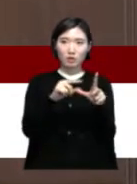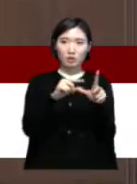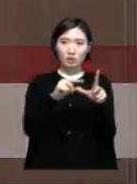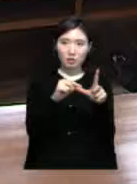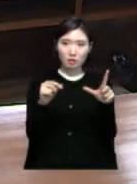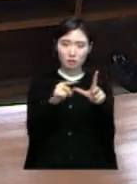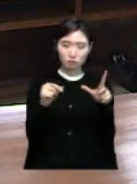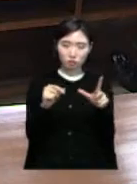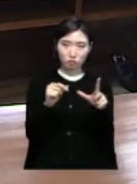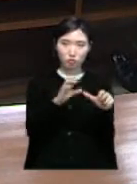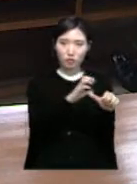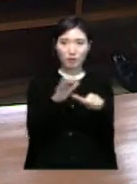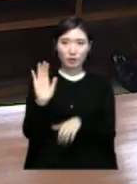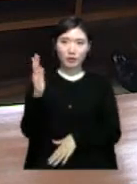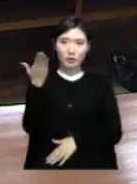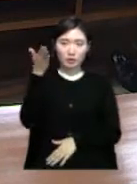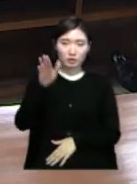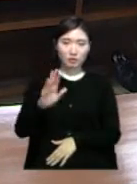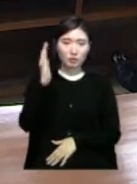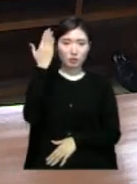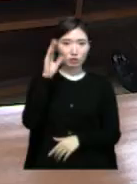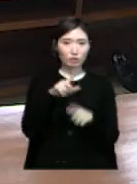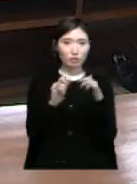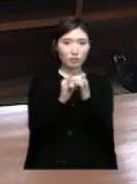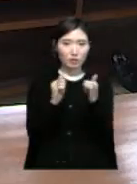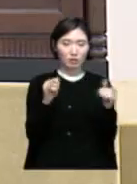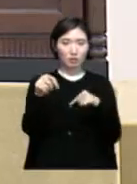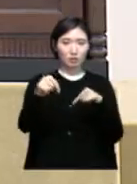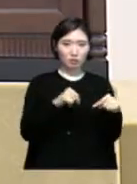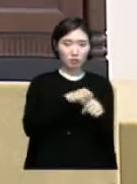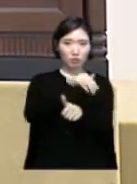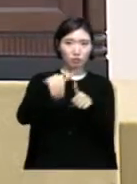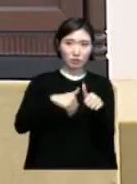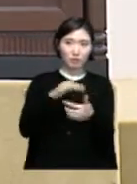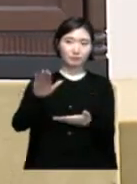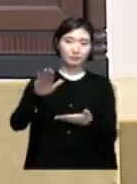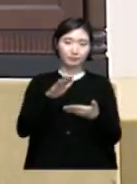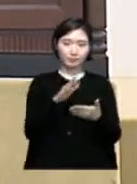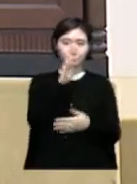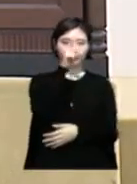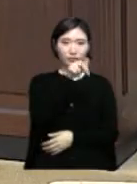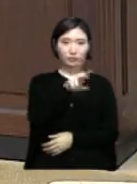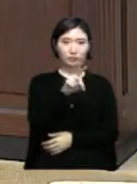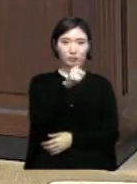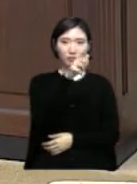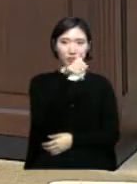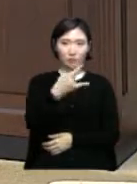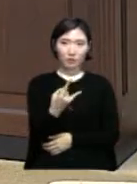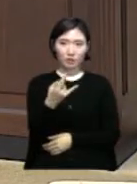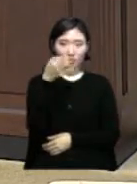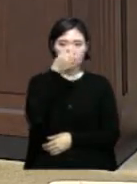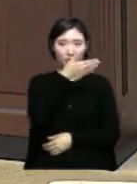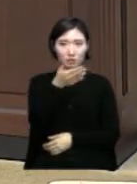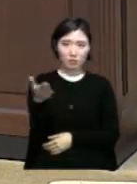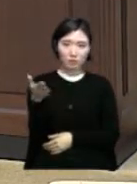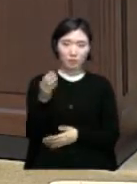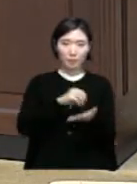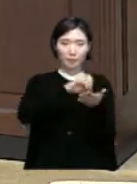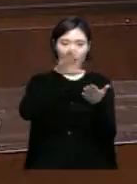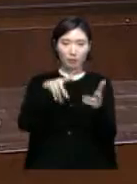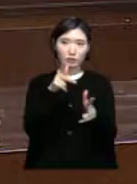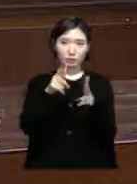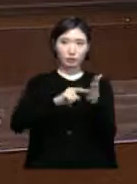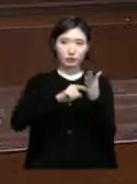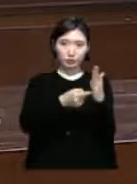반영하였고. 하지만 최근 국민들의 정치적 여론을 받아들여 박정희 전시관을 빼고 사업을 추진해야 한다는